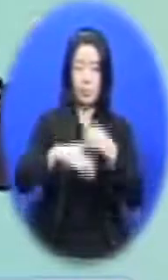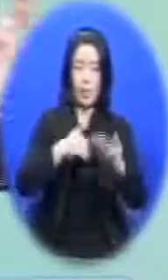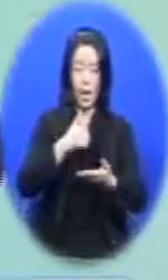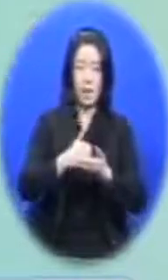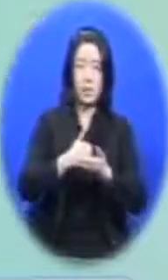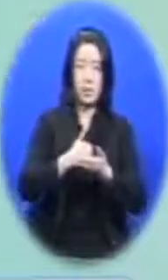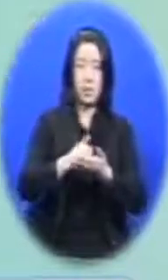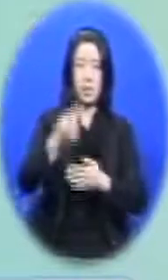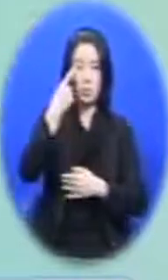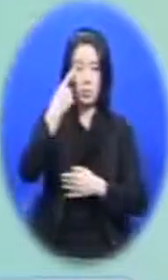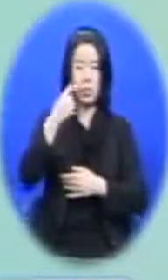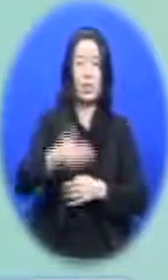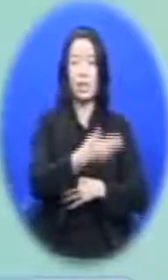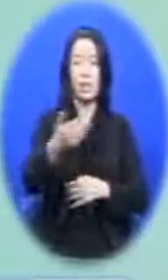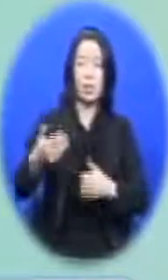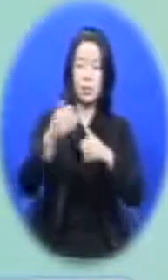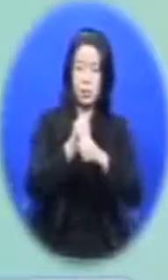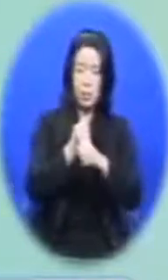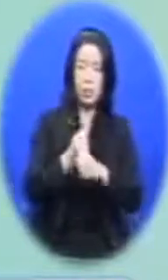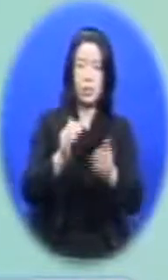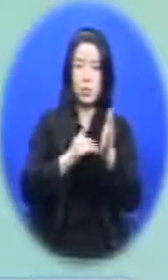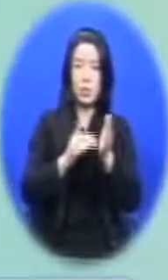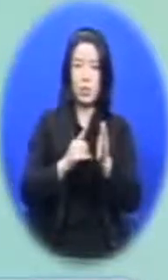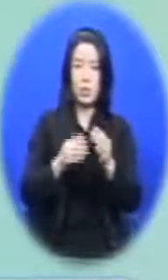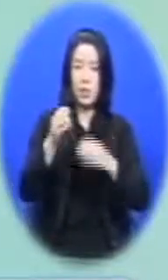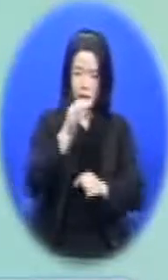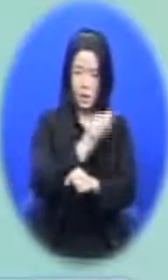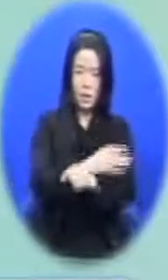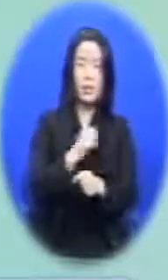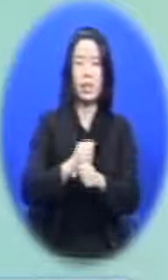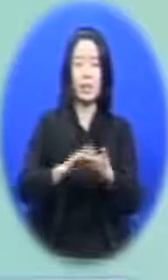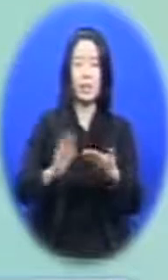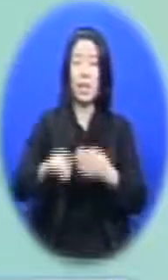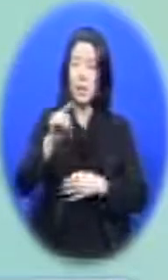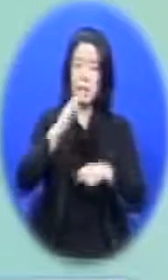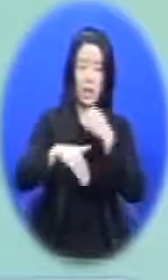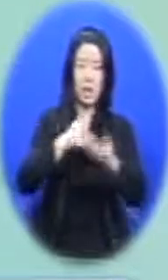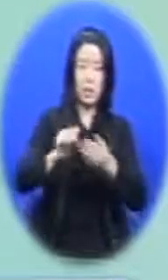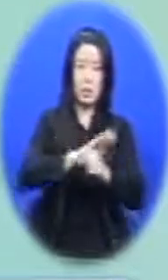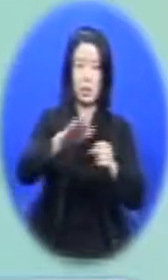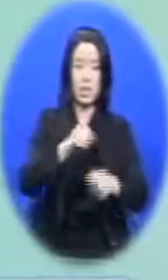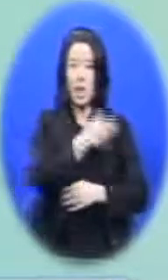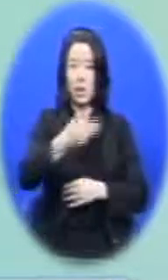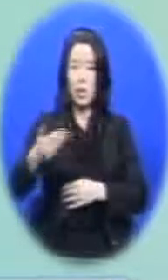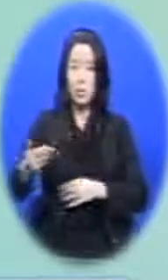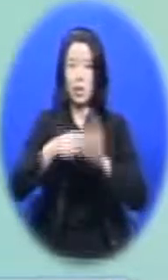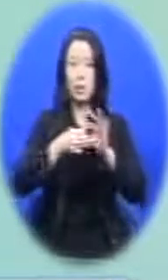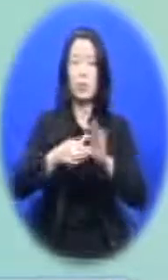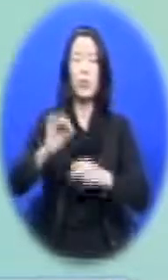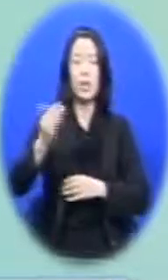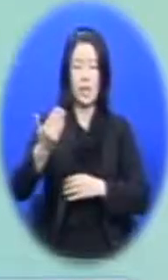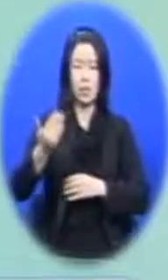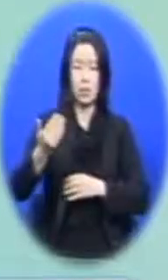하나님의 눈을 여러분이 붙잡는 비결은 간단합니다. 그 하나님의 사랑을 흘려보내는 통로가 되는 거예요.